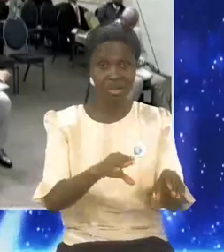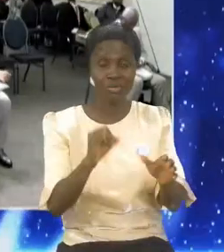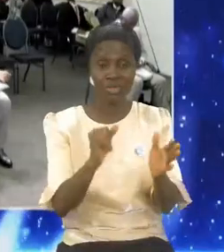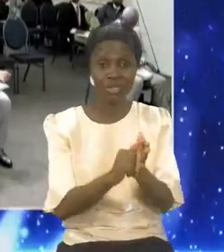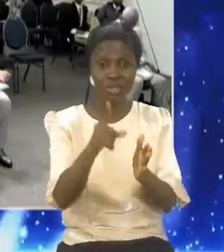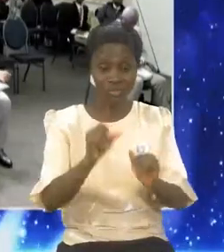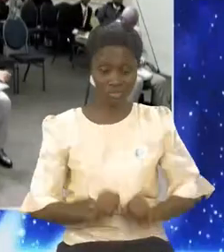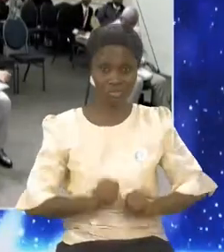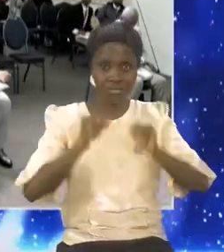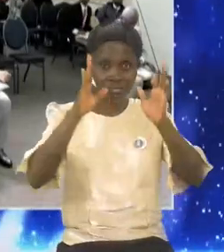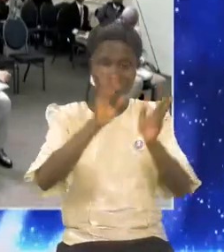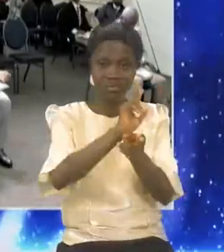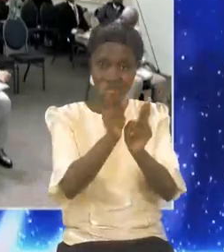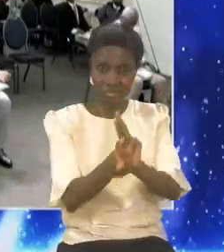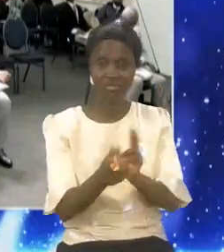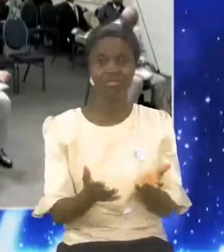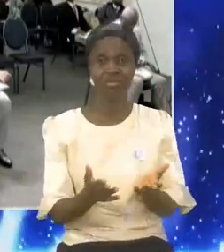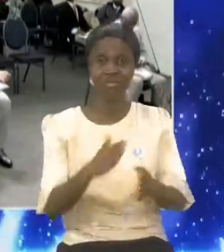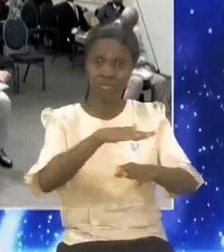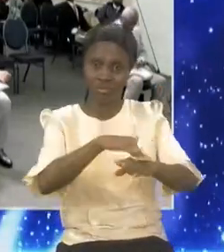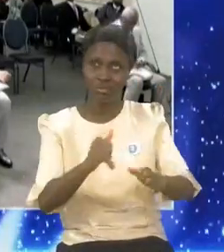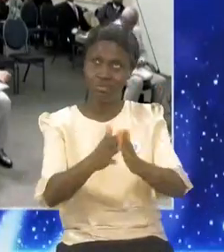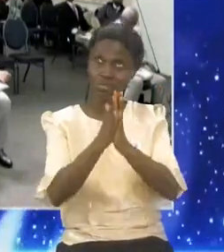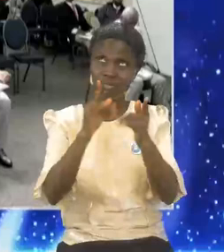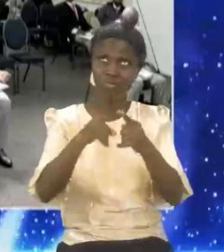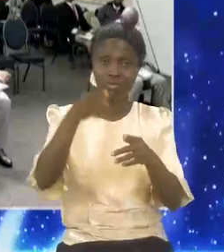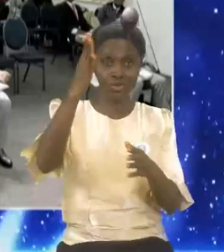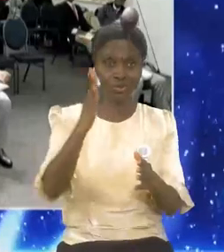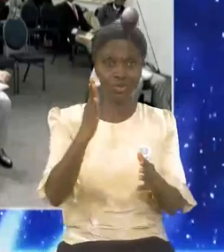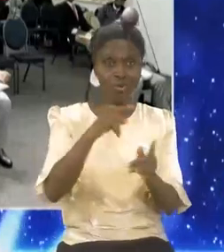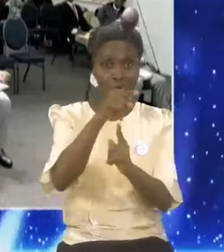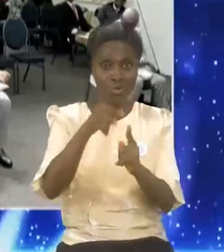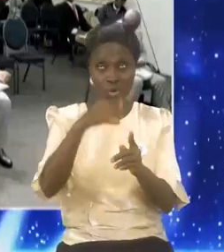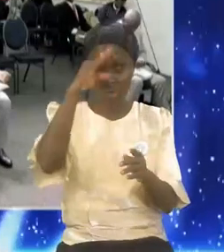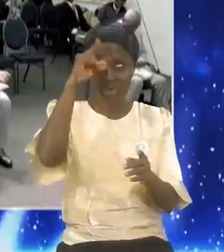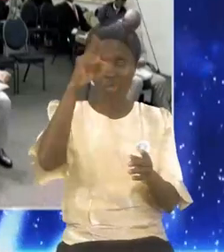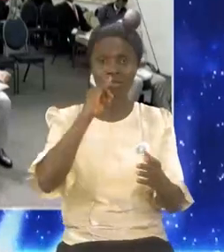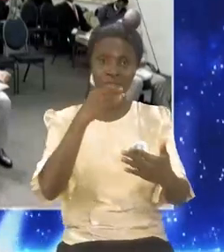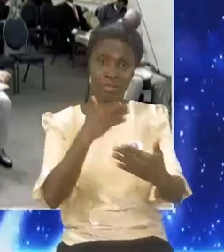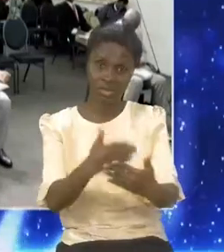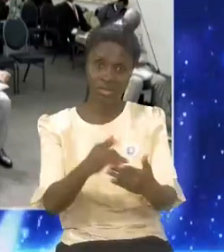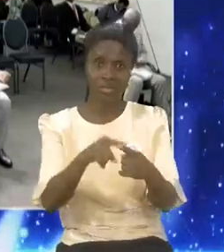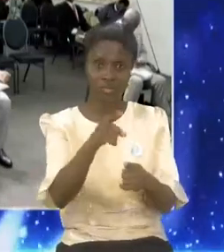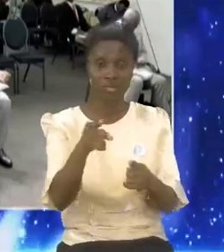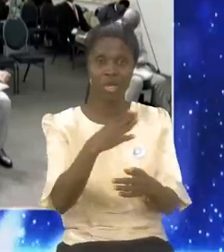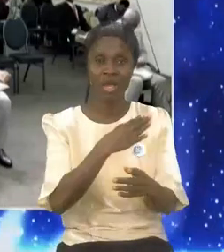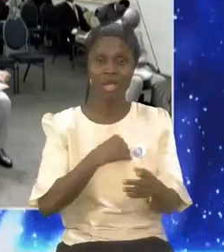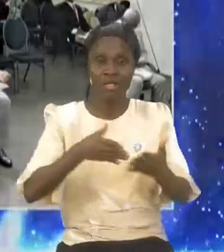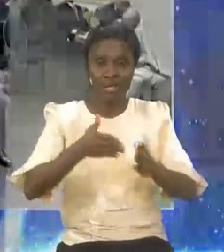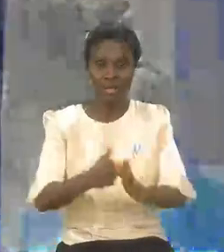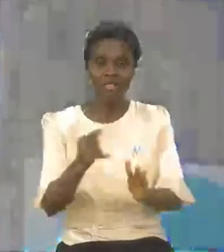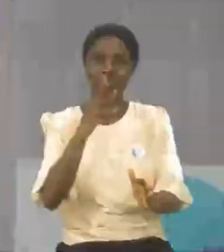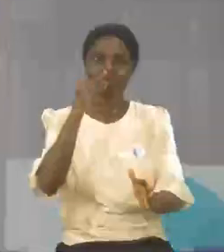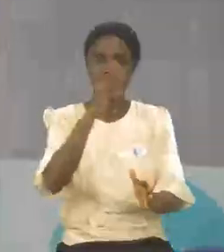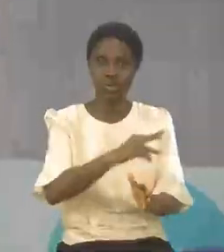retarder. Tu invoques le Seigneur quand il est proche, invoque-le quand il est proche, que le méchant abandonne ses voies et